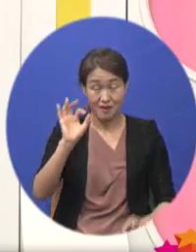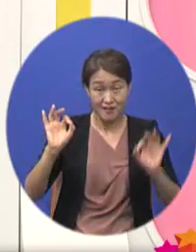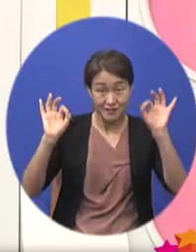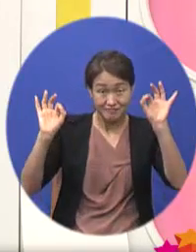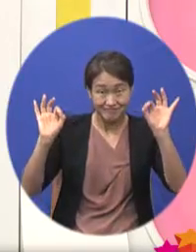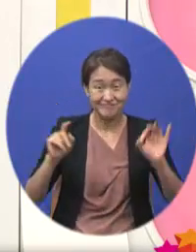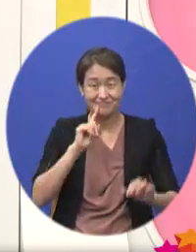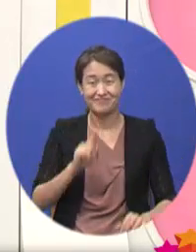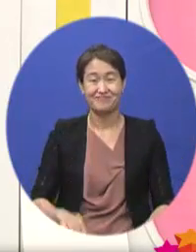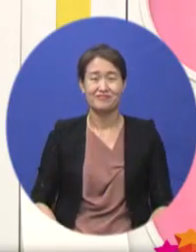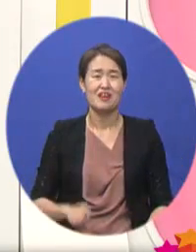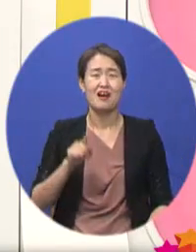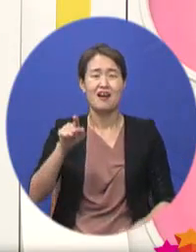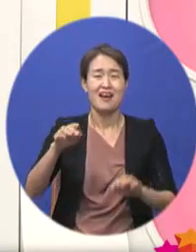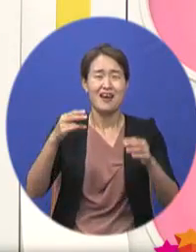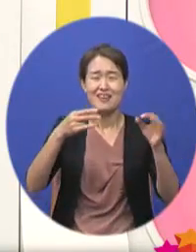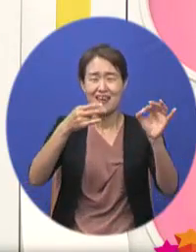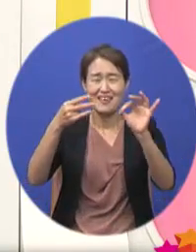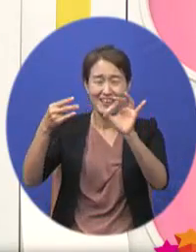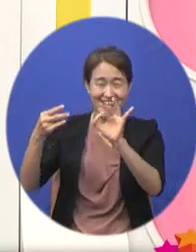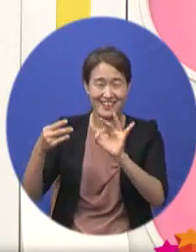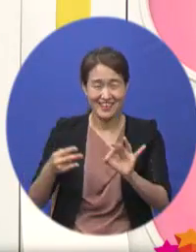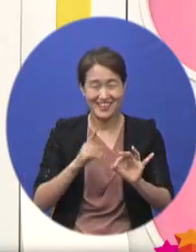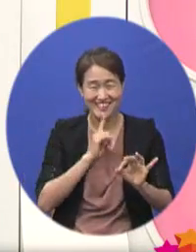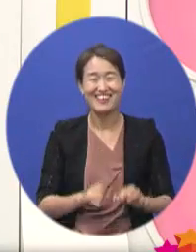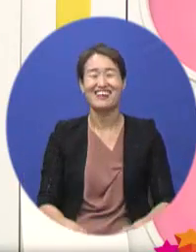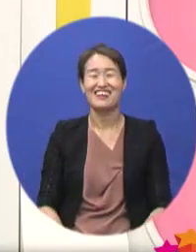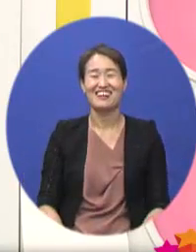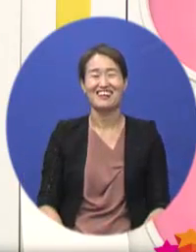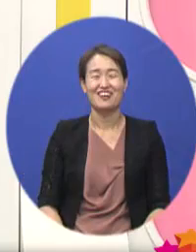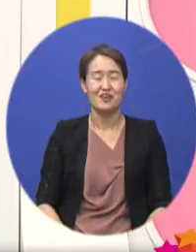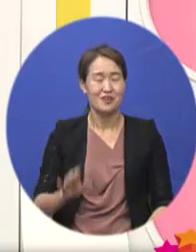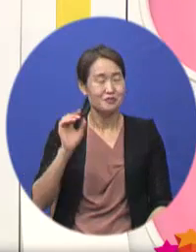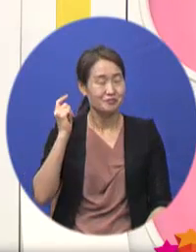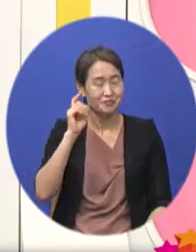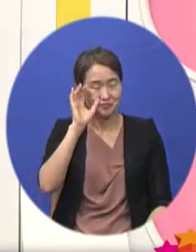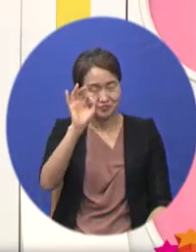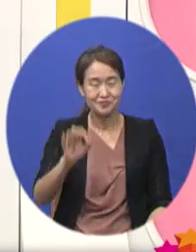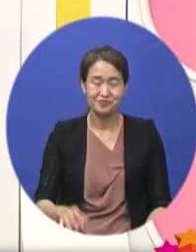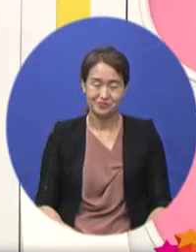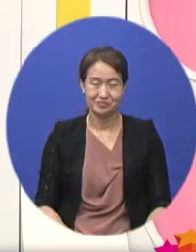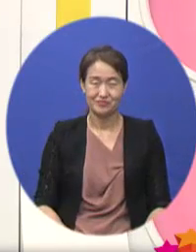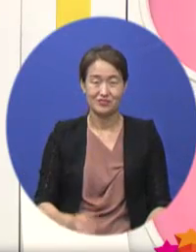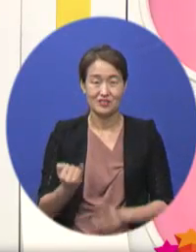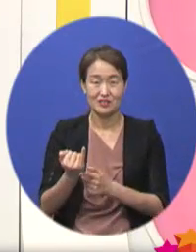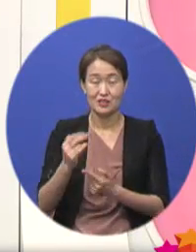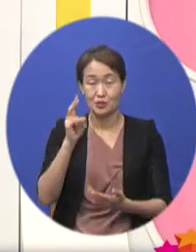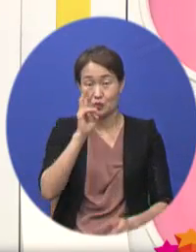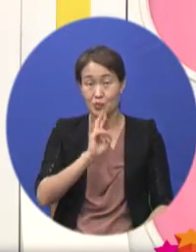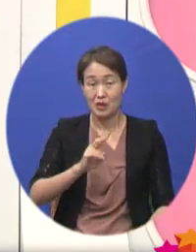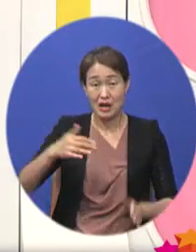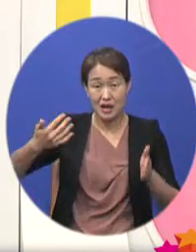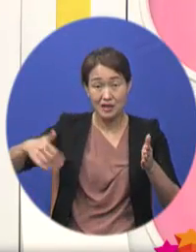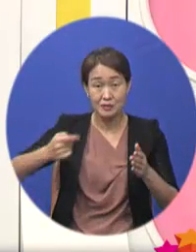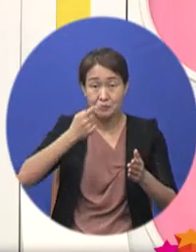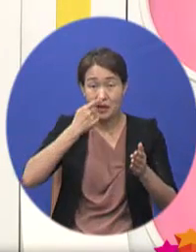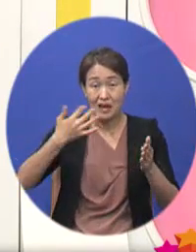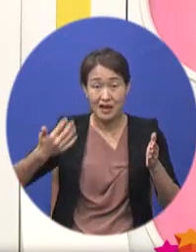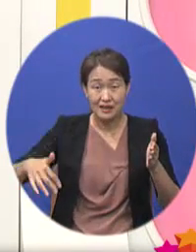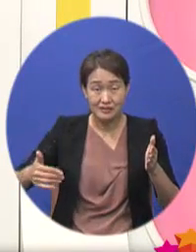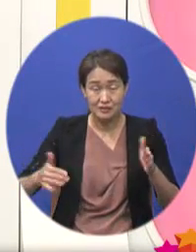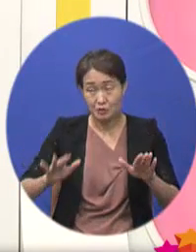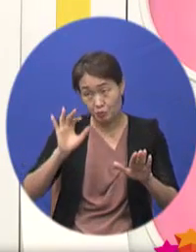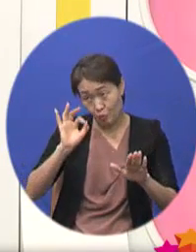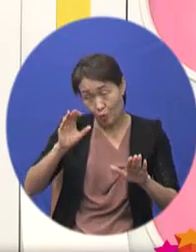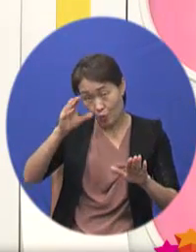그러시자고. 저기서 저기서 예예예예예 하시니까 듣고 가시다. 고맙습니다. 예. 자, 네. 김동완 씨 노래를 아직 잘 못 배우신 분들 지금